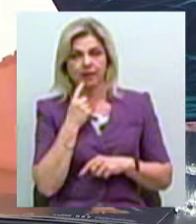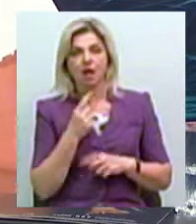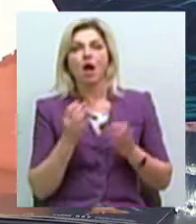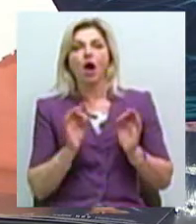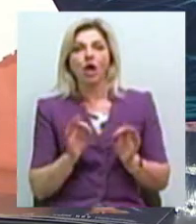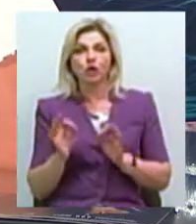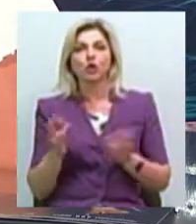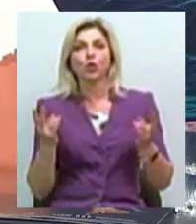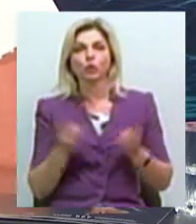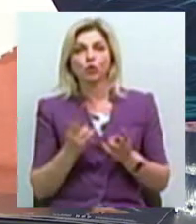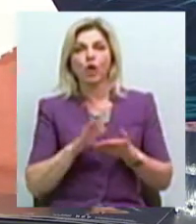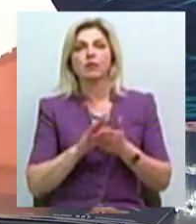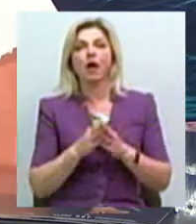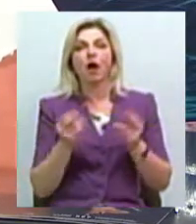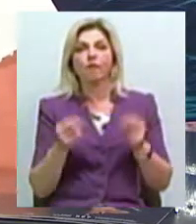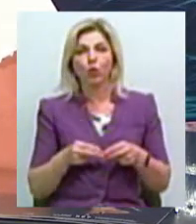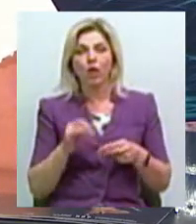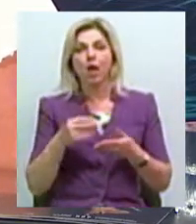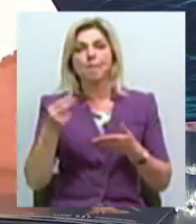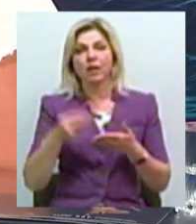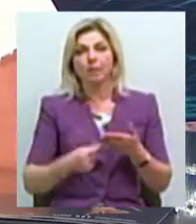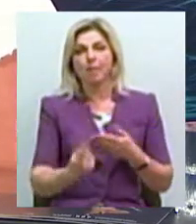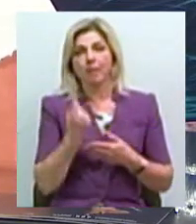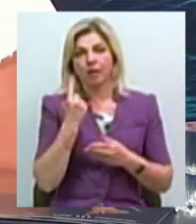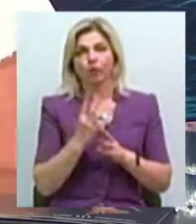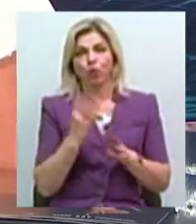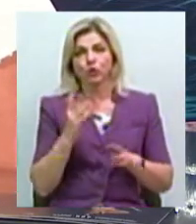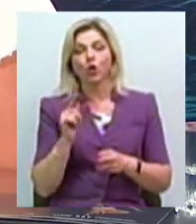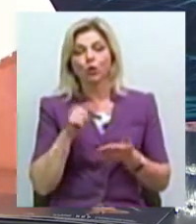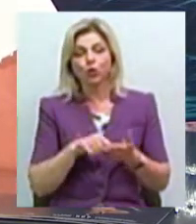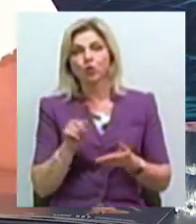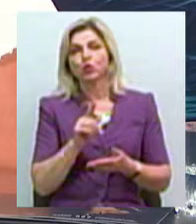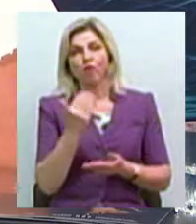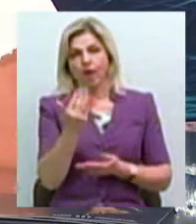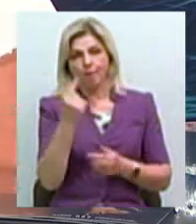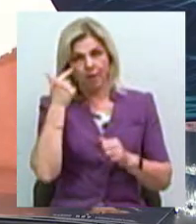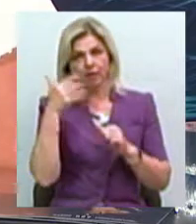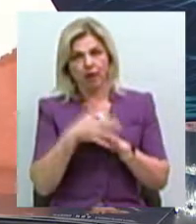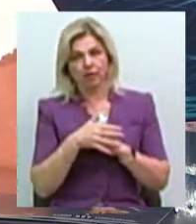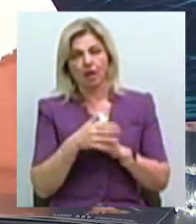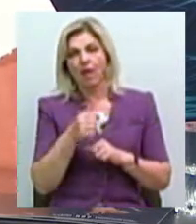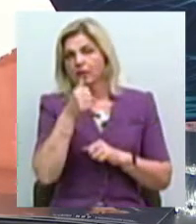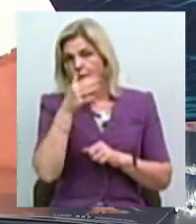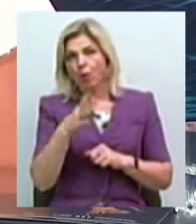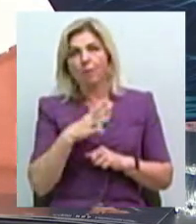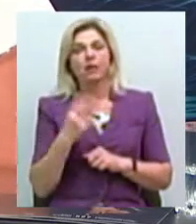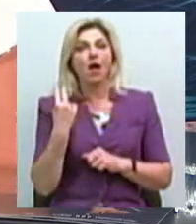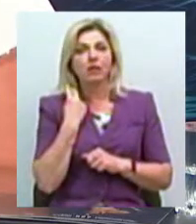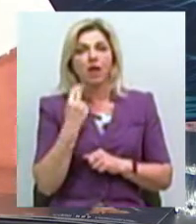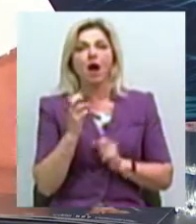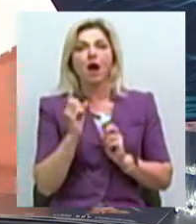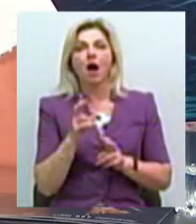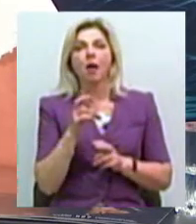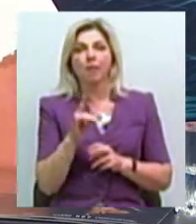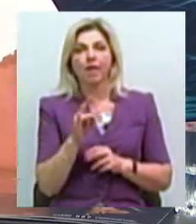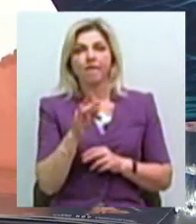нужно заключать договор и подписывать в первую очередь только то, что вам понятно. Это не может быть английский, как бы вы хорошо на него не...